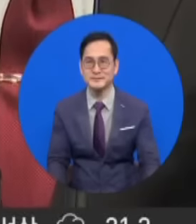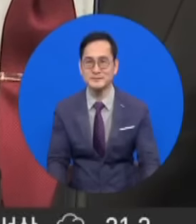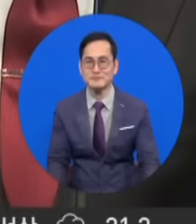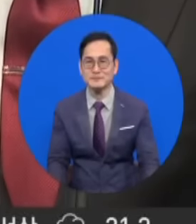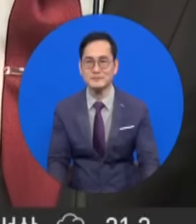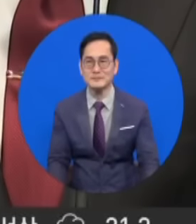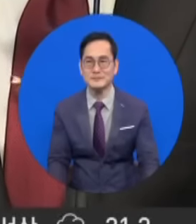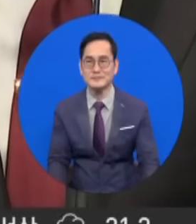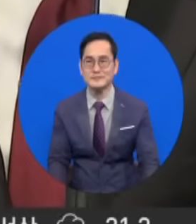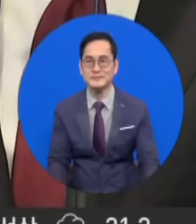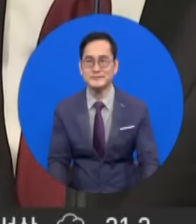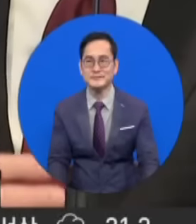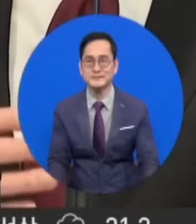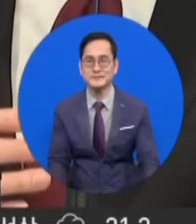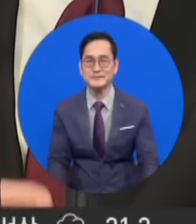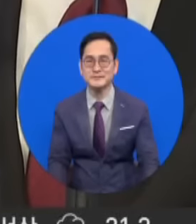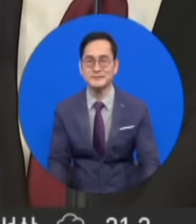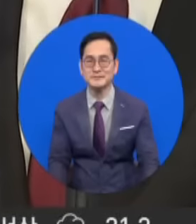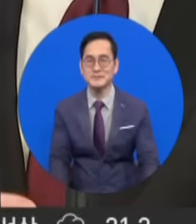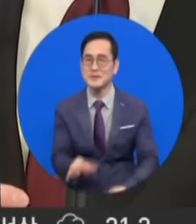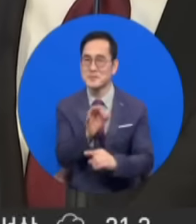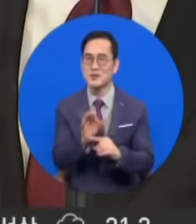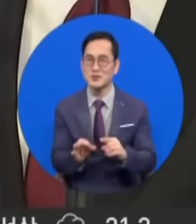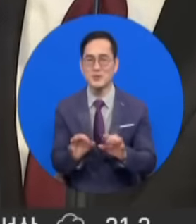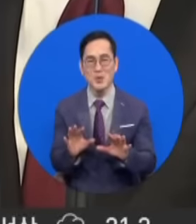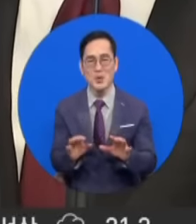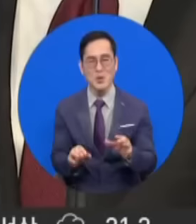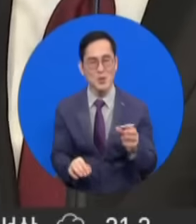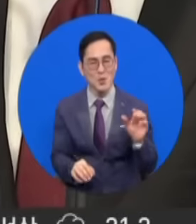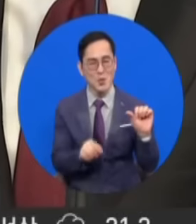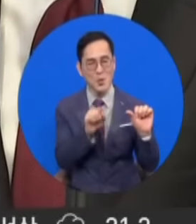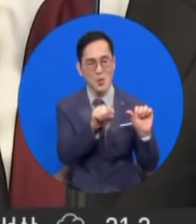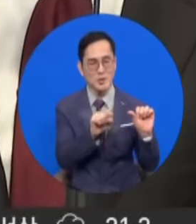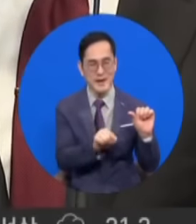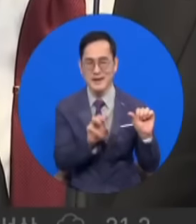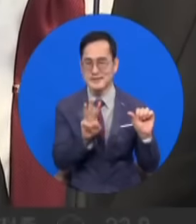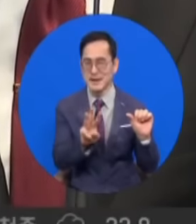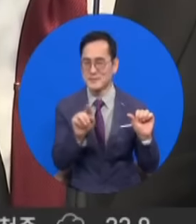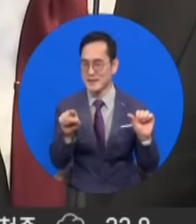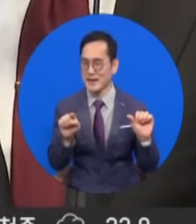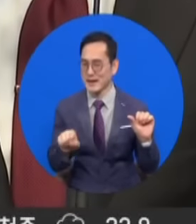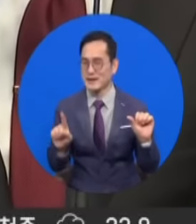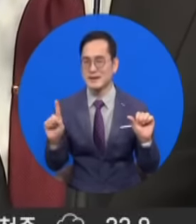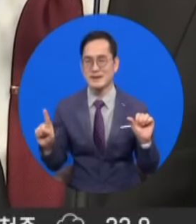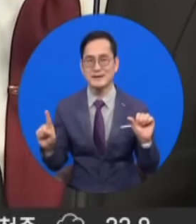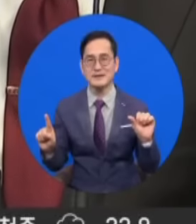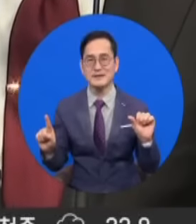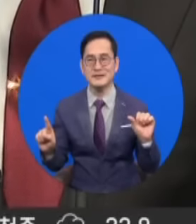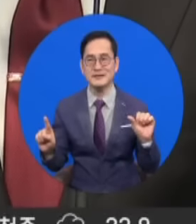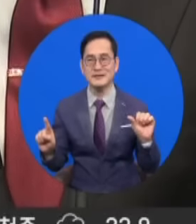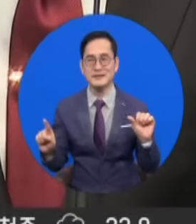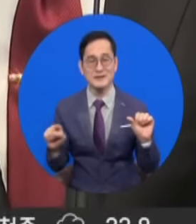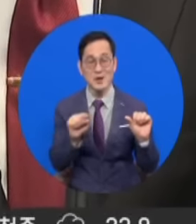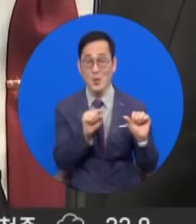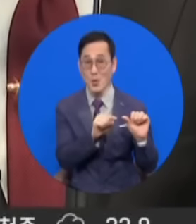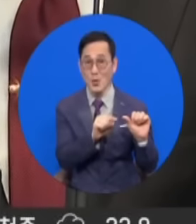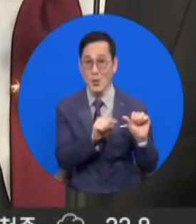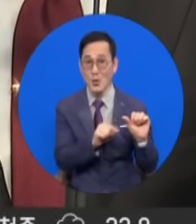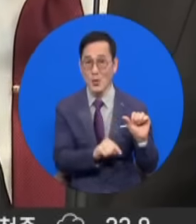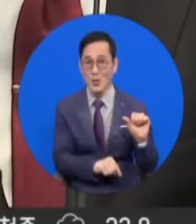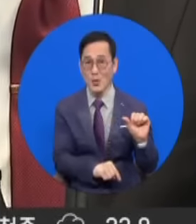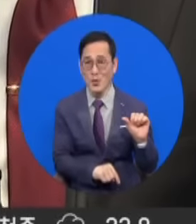가자. 지금 비율이 한 5대 3대 2 정도 되지 않을까 생각이 들거든요. 5대 3대 2라 하면? 예. 근데 이제 5라는 것이